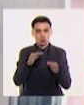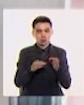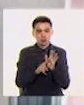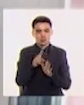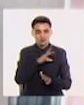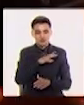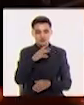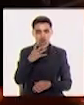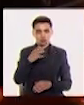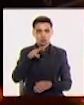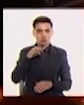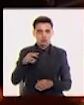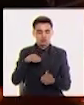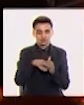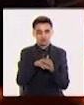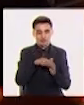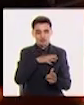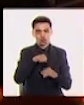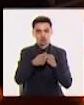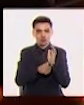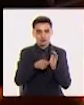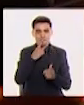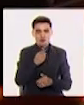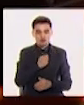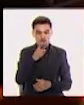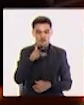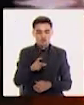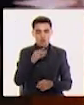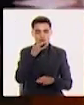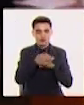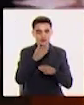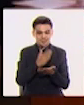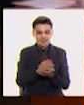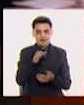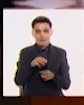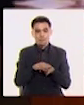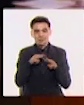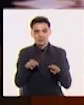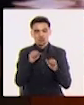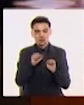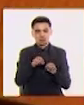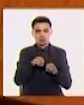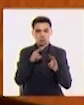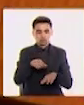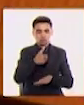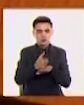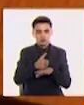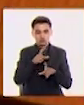томнан тұратын іс бойынша 16 әскери жауап беріп жатыр. Олардың қатарында қорғаныс министрлігінің лауазымды